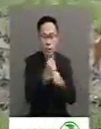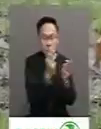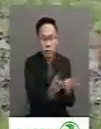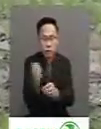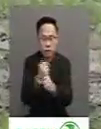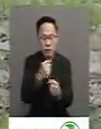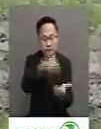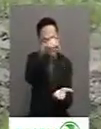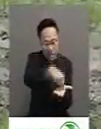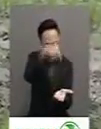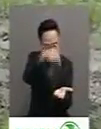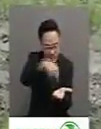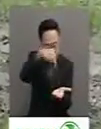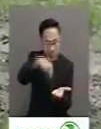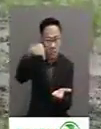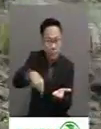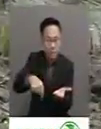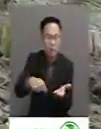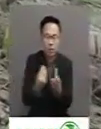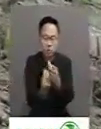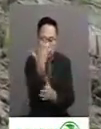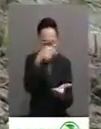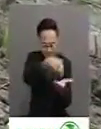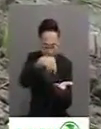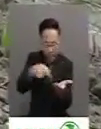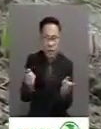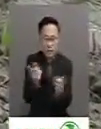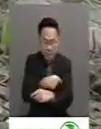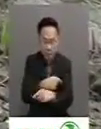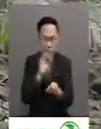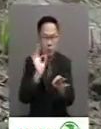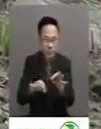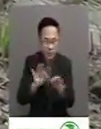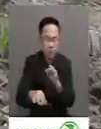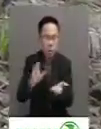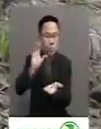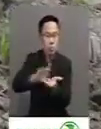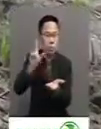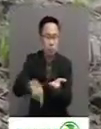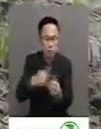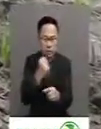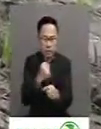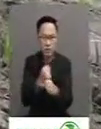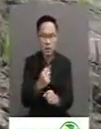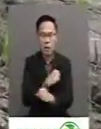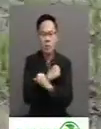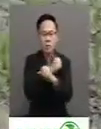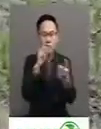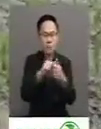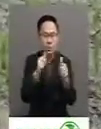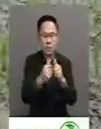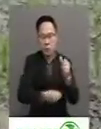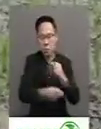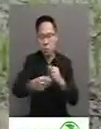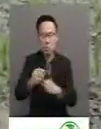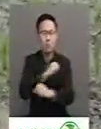การปักดำแทนการหว่านข้าวในโคนตมเนื่องจากช่วยประหยัดน้ำต้นทุนในการทำนาแล้วก็เป็นการลดวัชพืชในแปลงนา